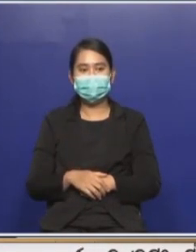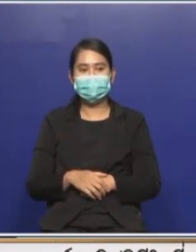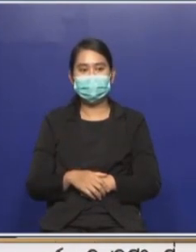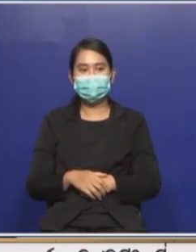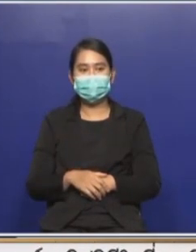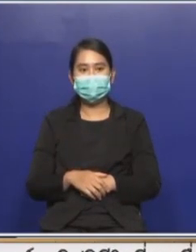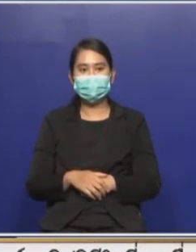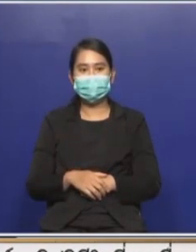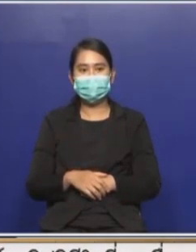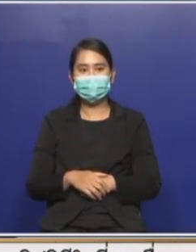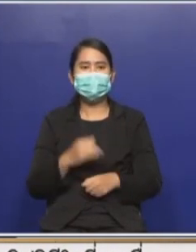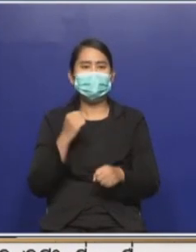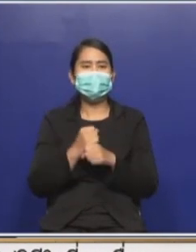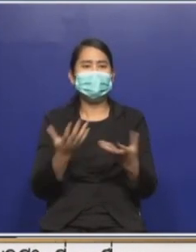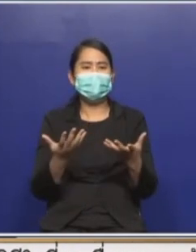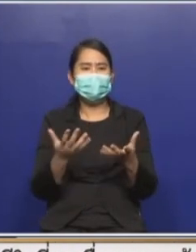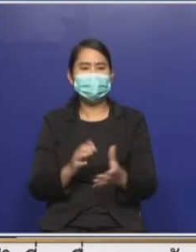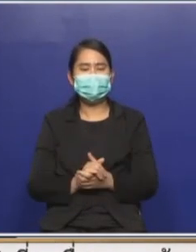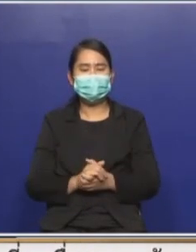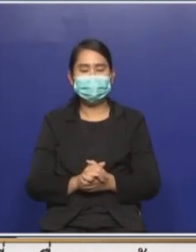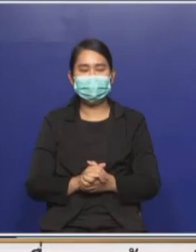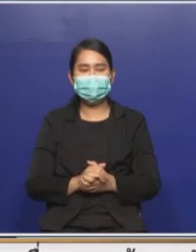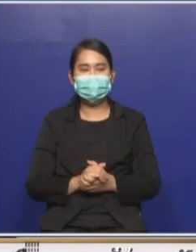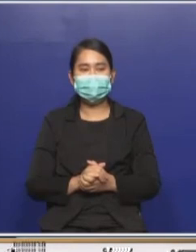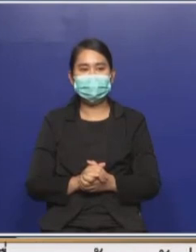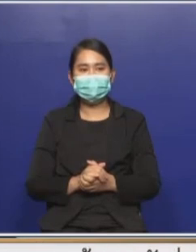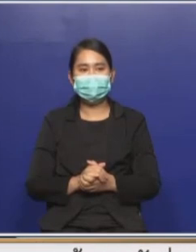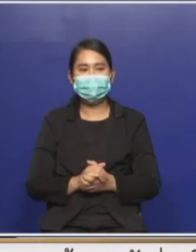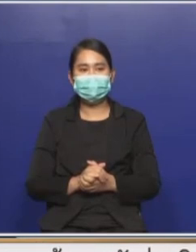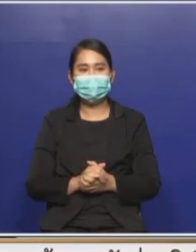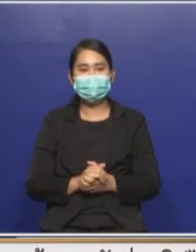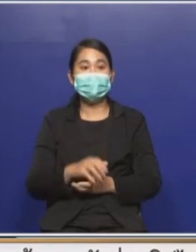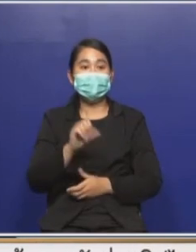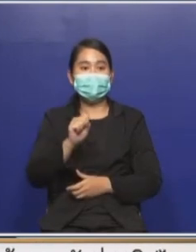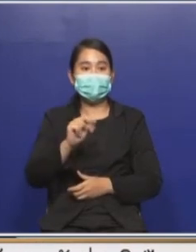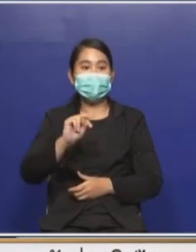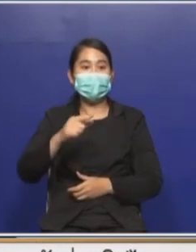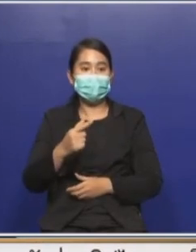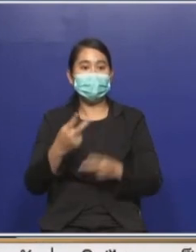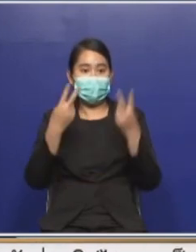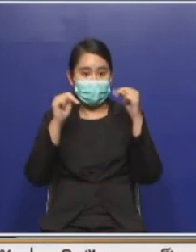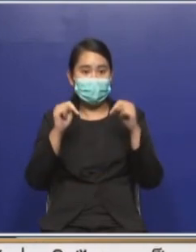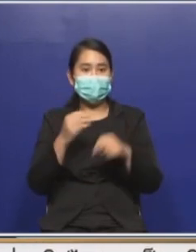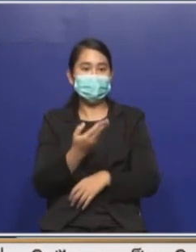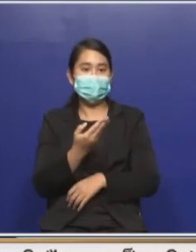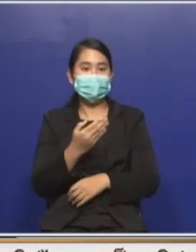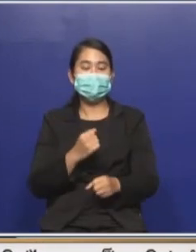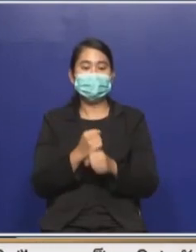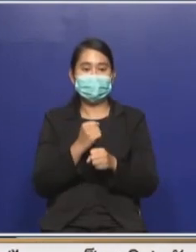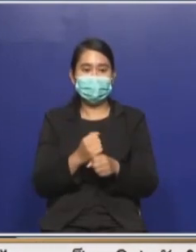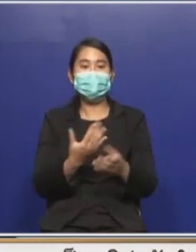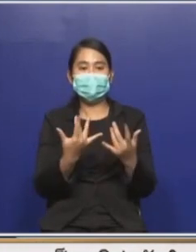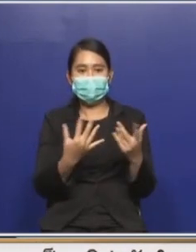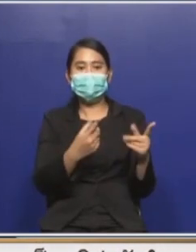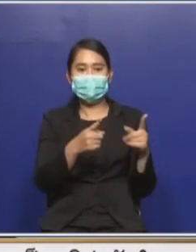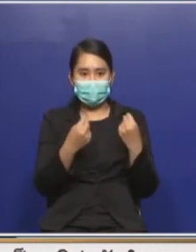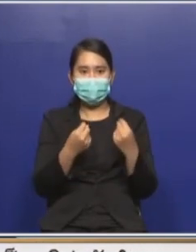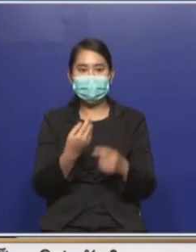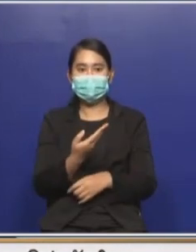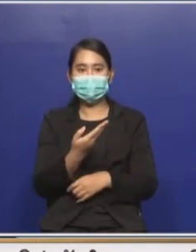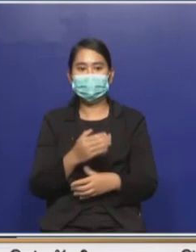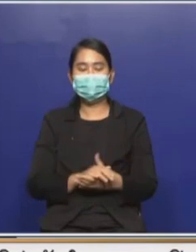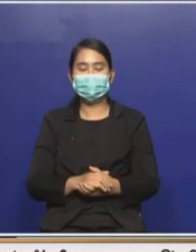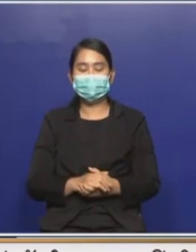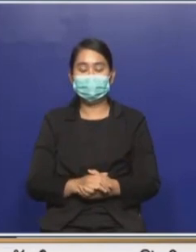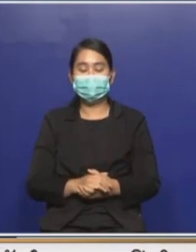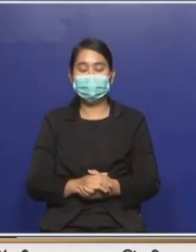มันทำได้ยังไงครับระดับสำนักนายกรัฐมนตรีเดี๋ยวท่านมาตอบนะครับว่า